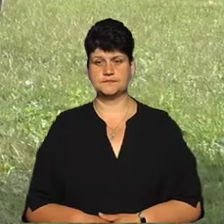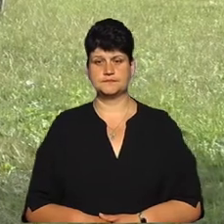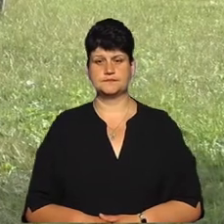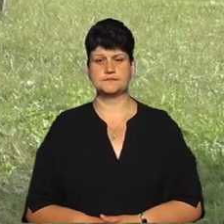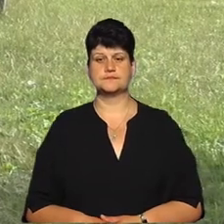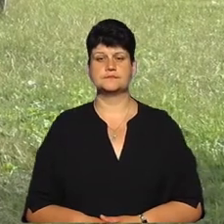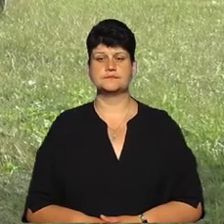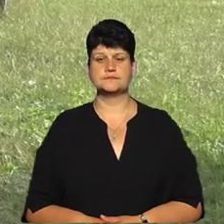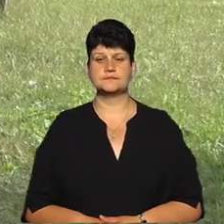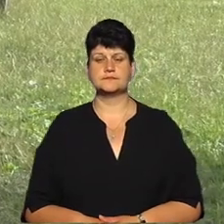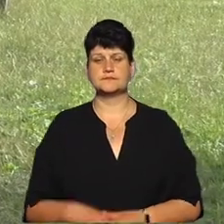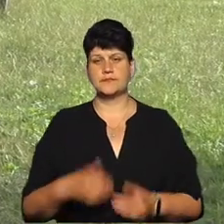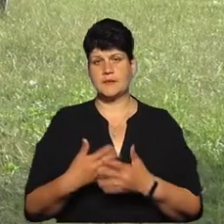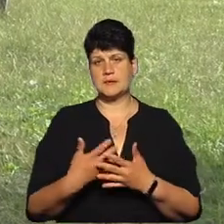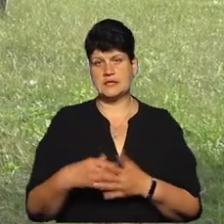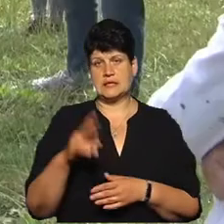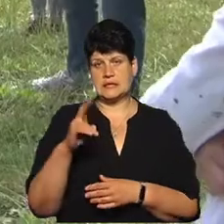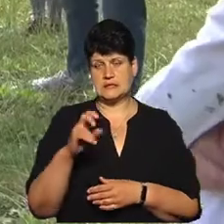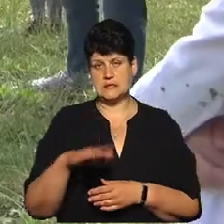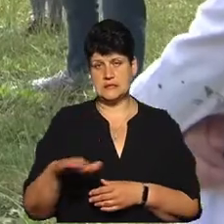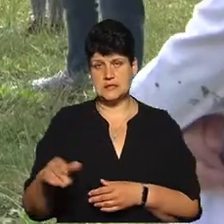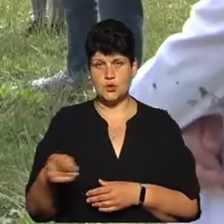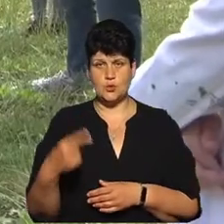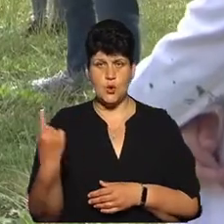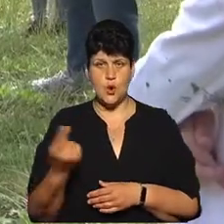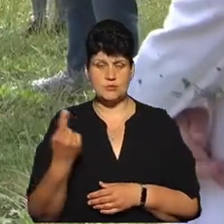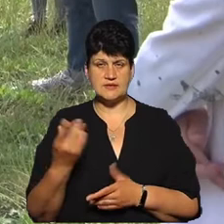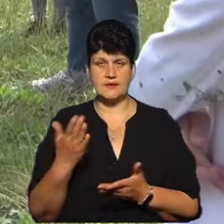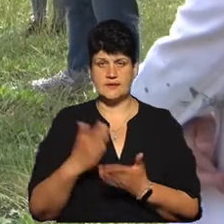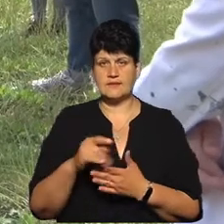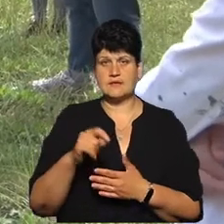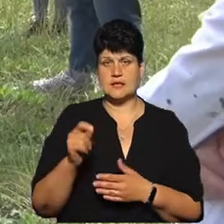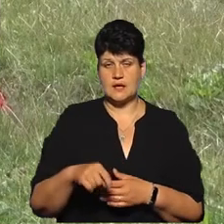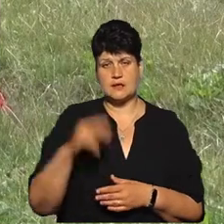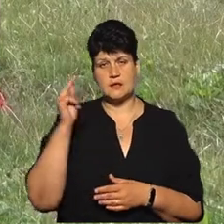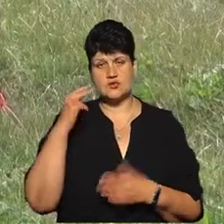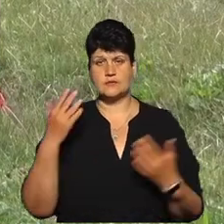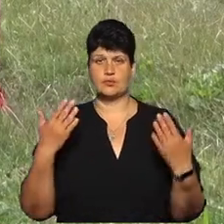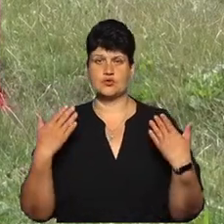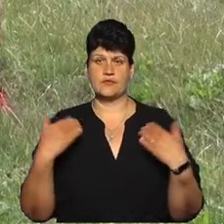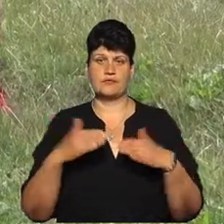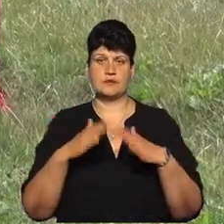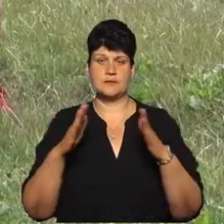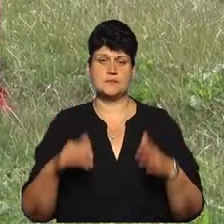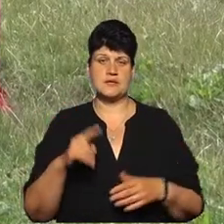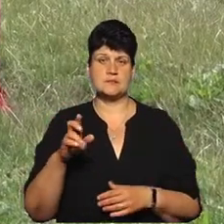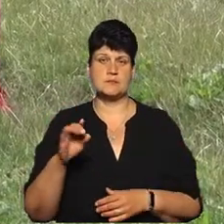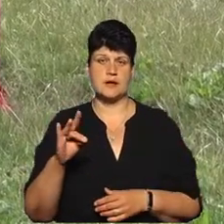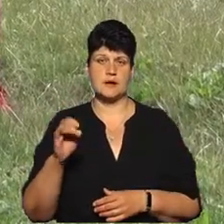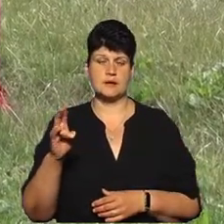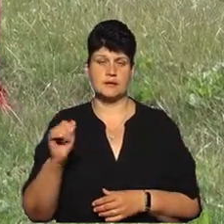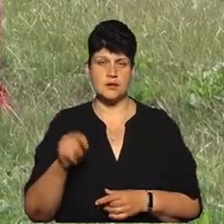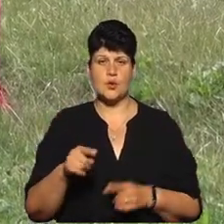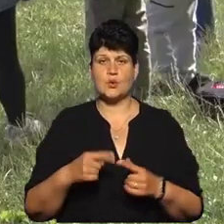Майже 200 школярів з Тернополя та областей, де триває війна, навчаються та відпочивають у таборі «Збиранка». Його організували при тернопільській школі